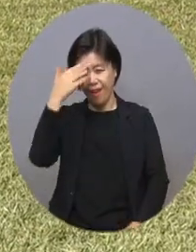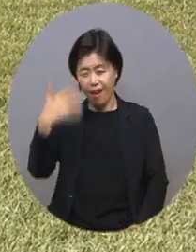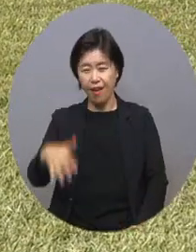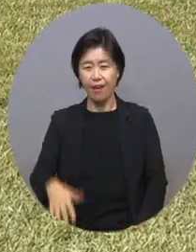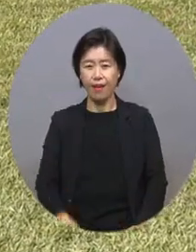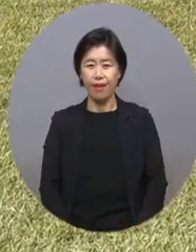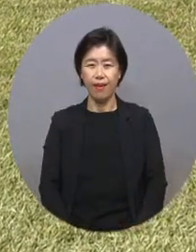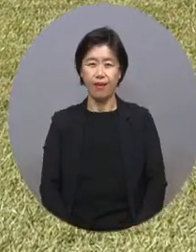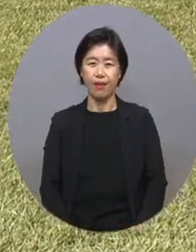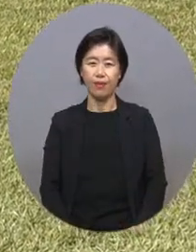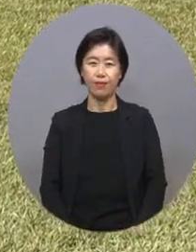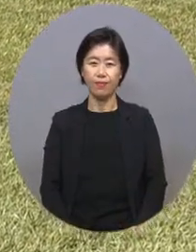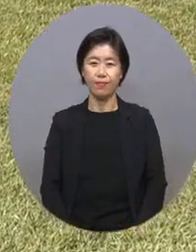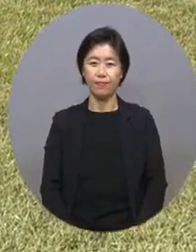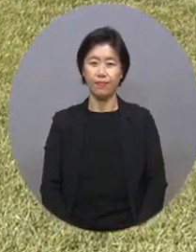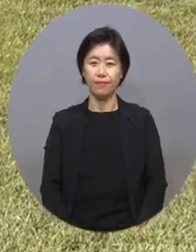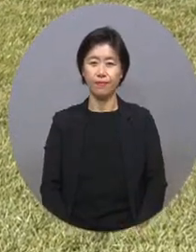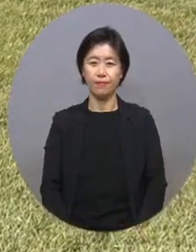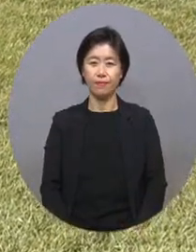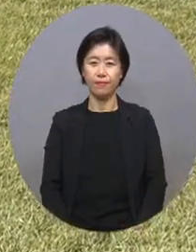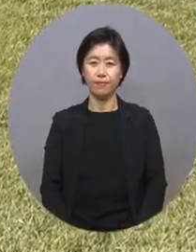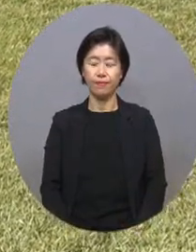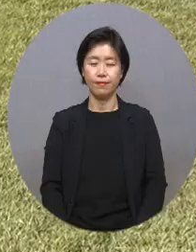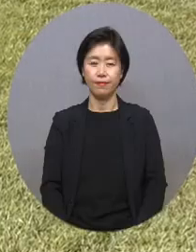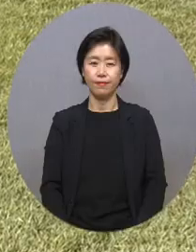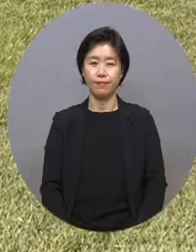러퍼, 세다.